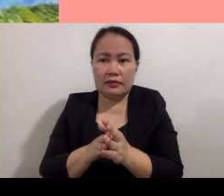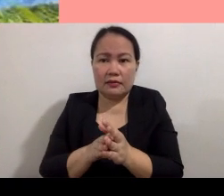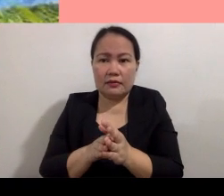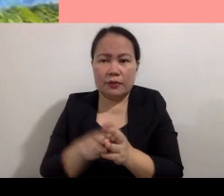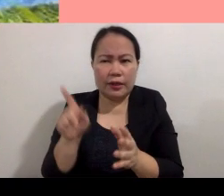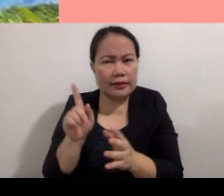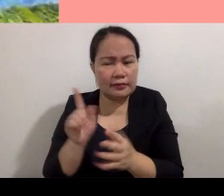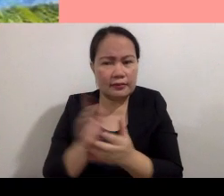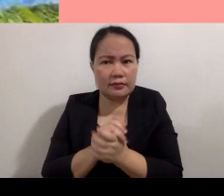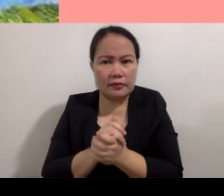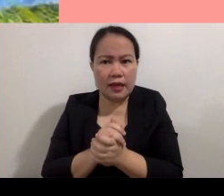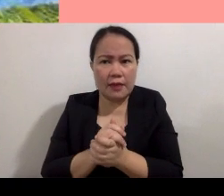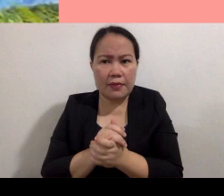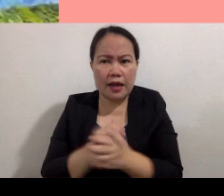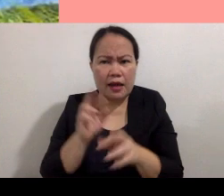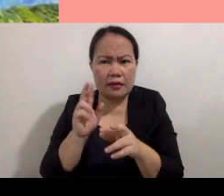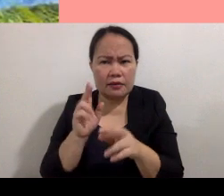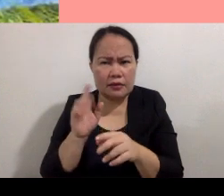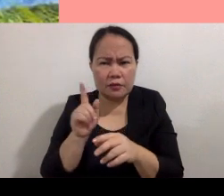Parang may mga